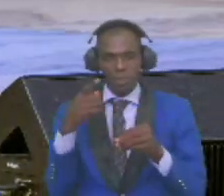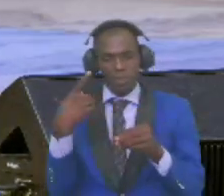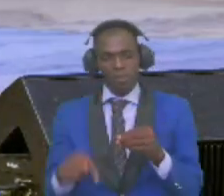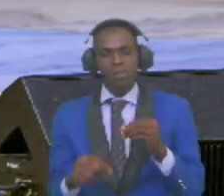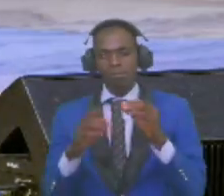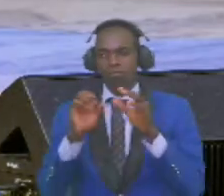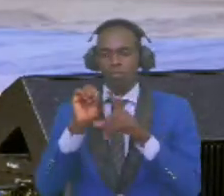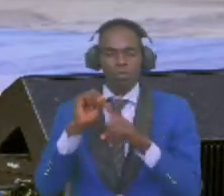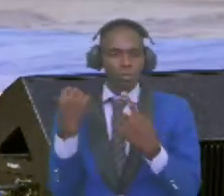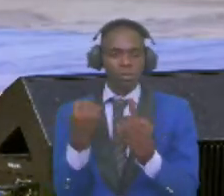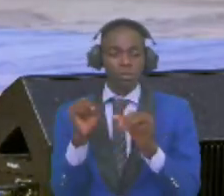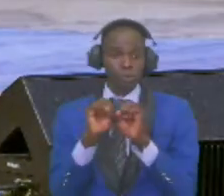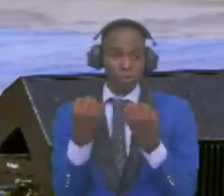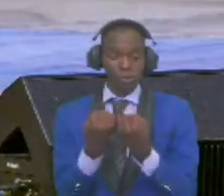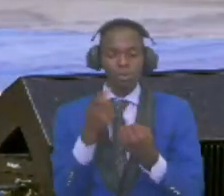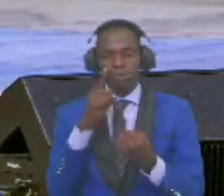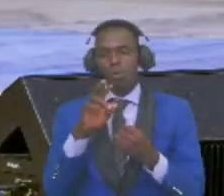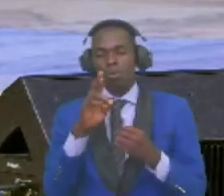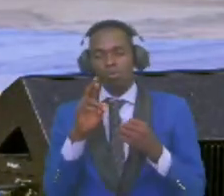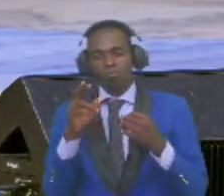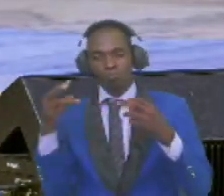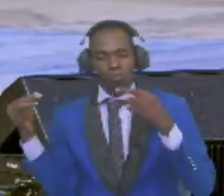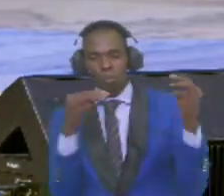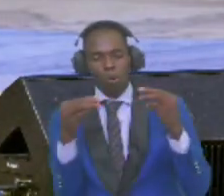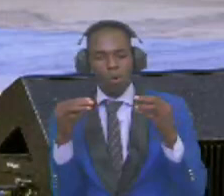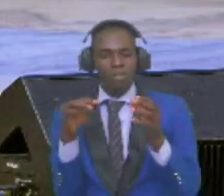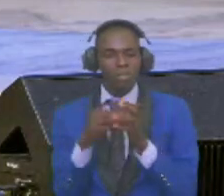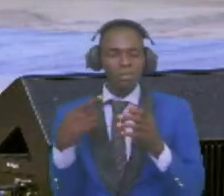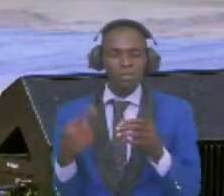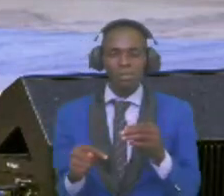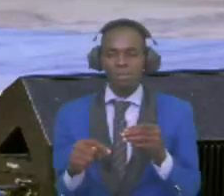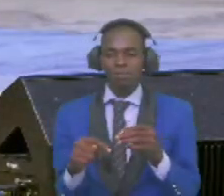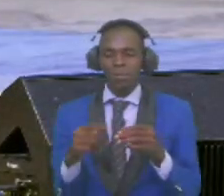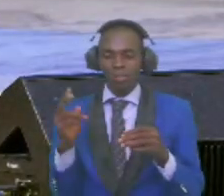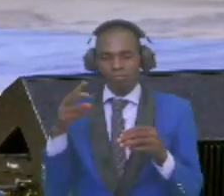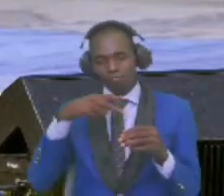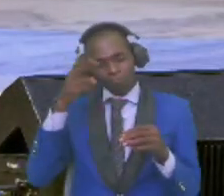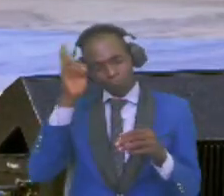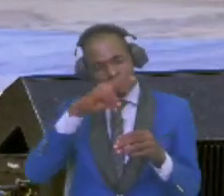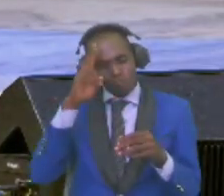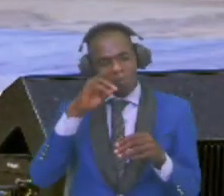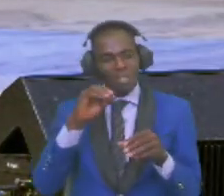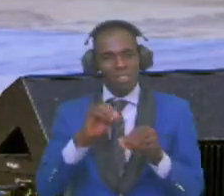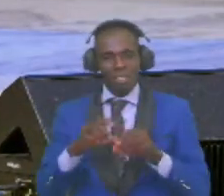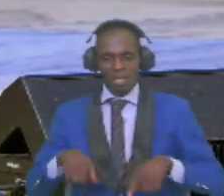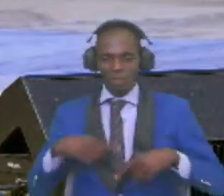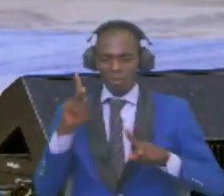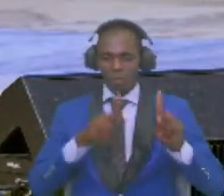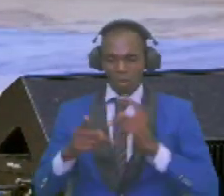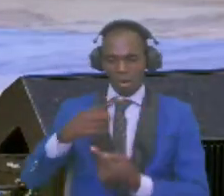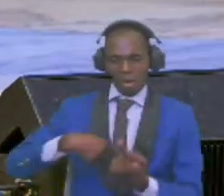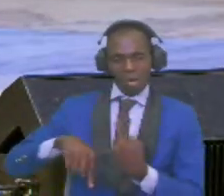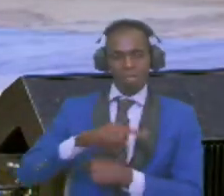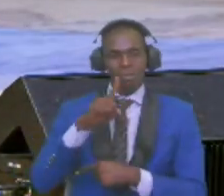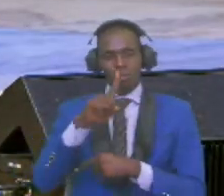et la corruption dans la société vous venez la guerre contre l' imprudence dans la vie des gens de ce que